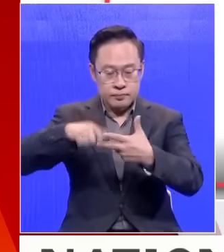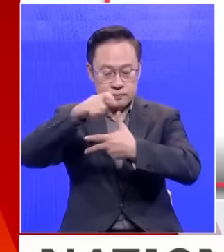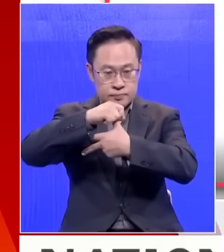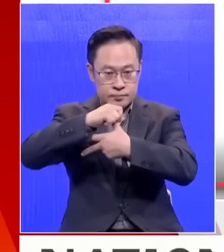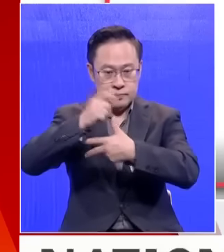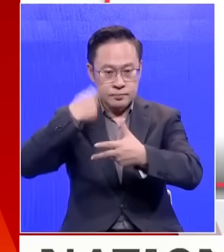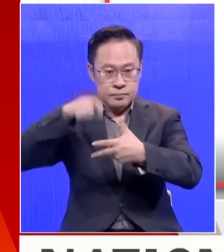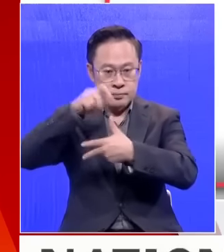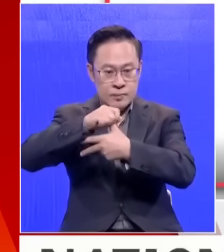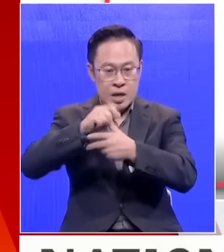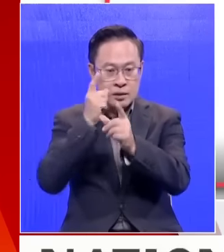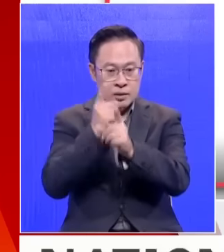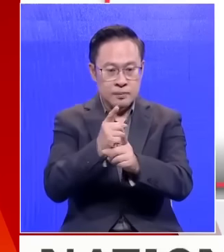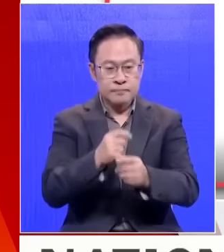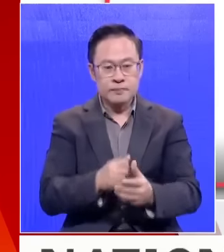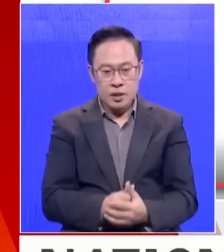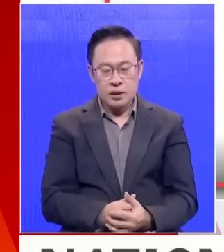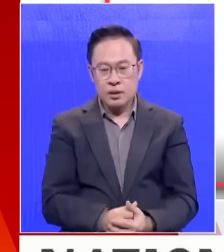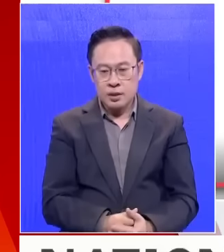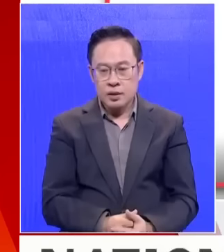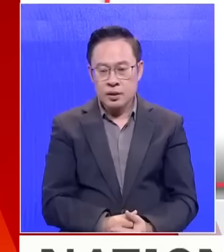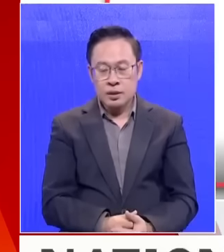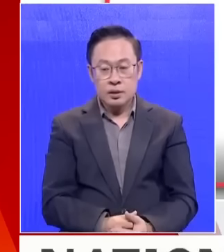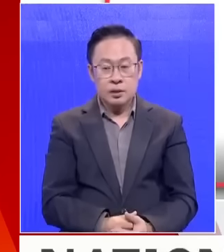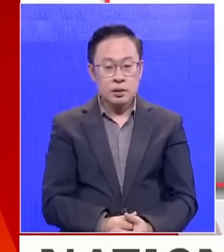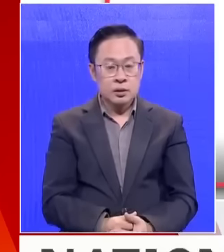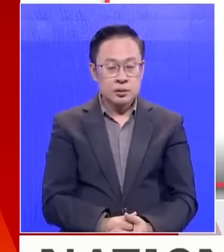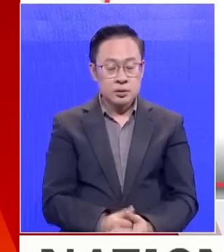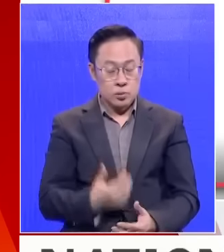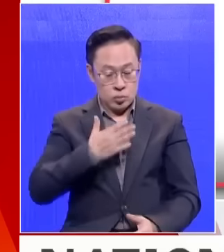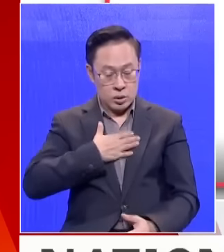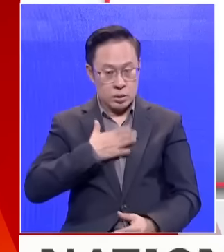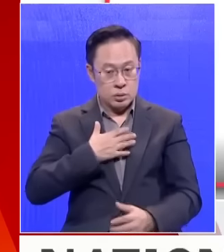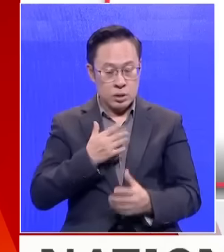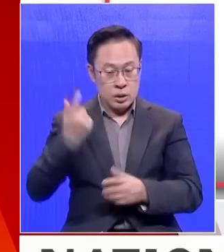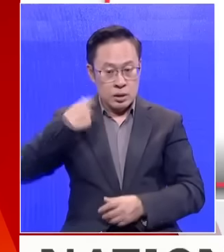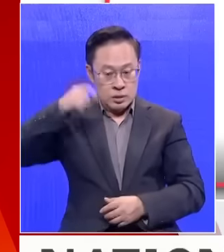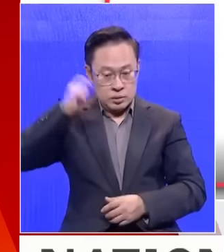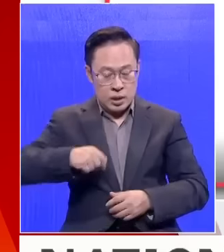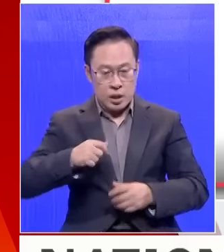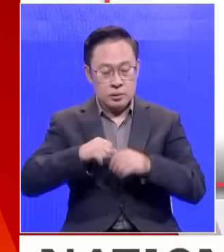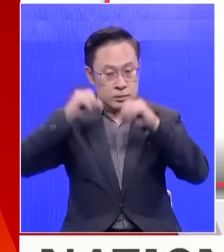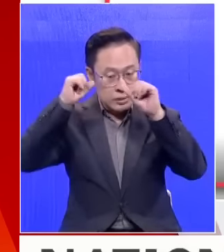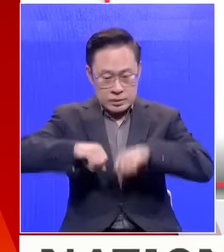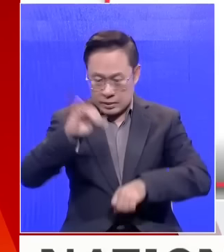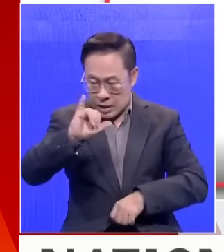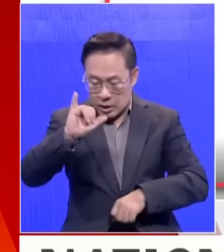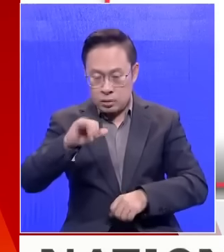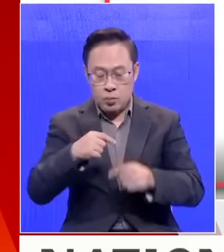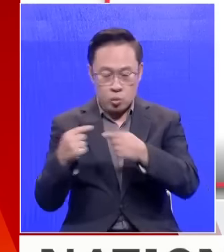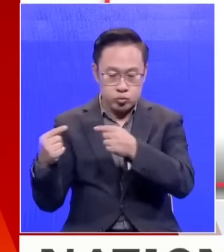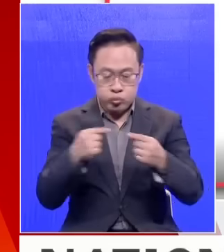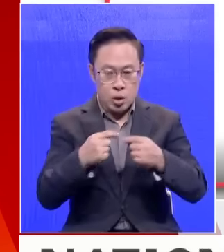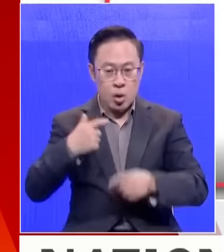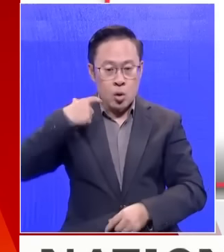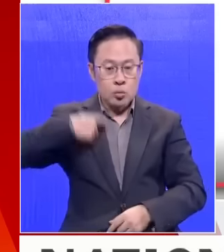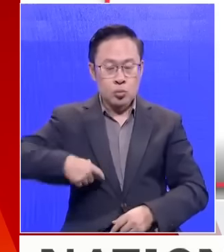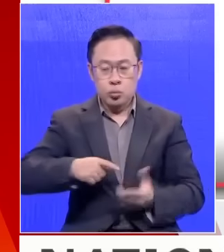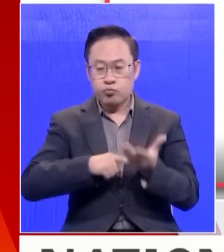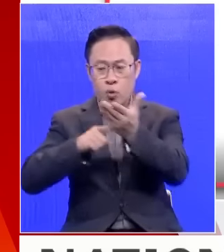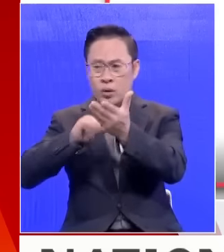าว่าจะวินิจฉัยยังไงแล้วก็ย้ำว่าคดีของตัวเองเนี่ยศาลยังมีพิพากษาเลยอยู่ในชั้นอัยการส่งตัวฟ้อง